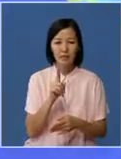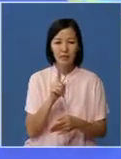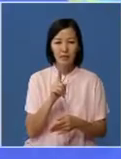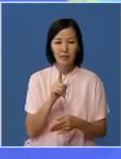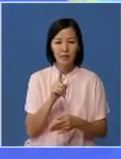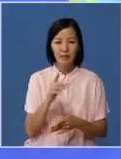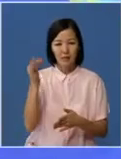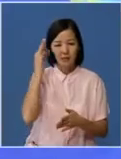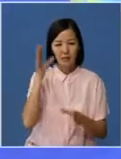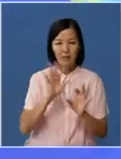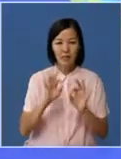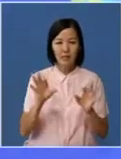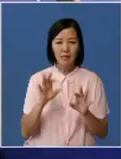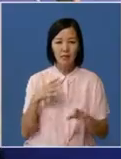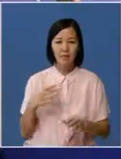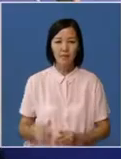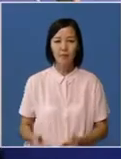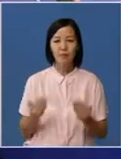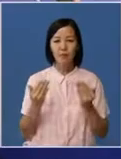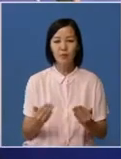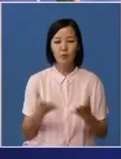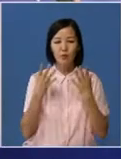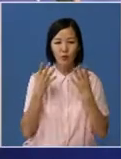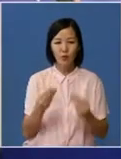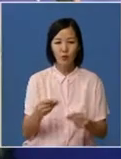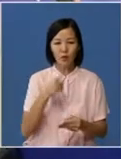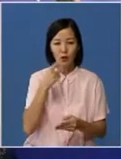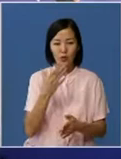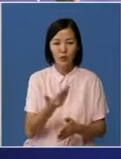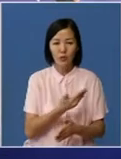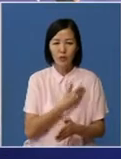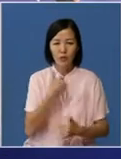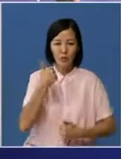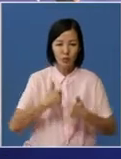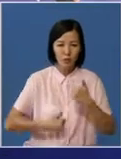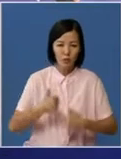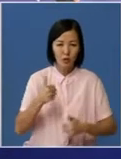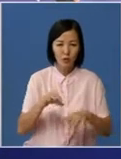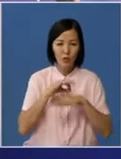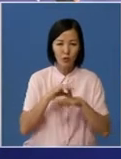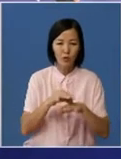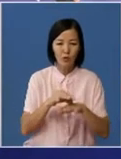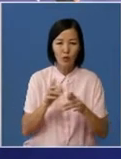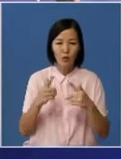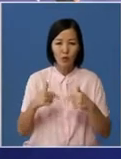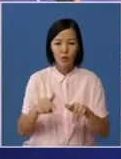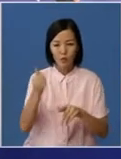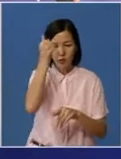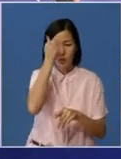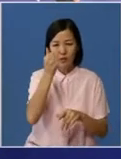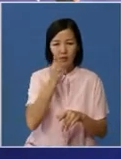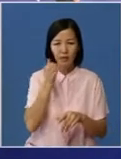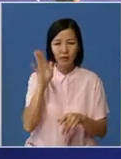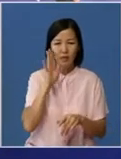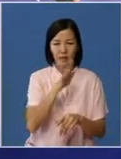жайлы естеліктер айтылды. Бүгінде айтатыным осы турнирді өткізуге ұйымдастырушыларға рахмет,